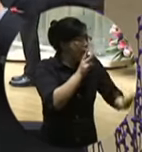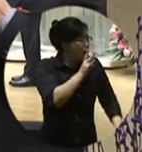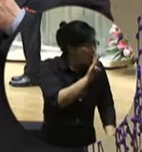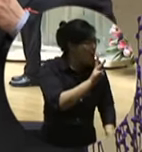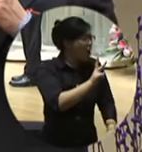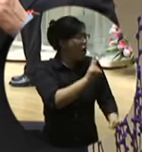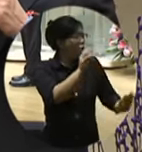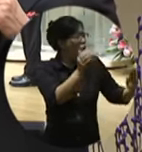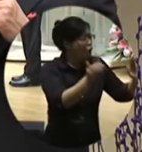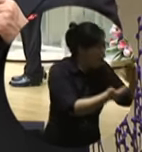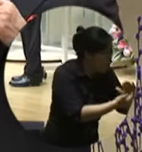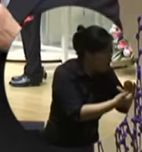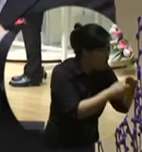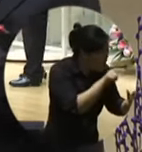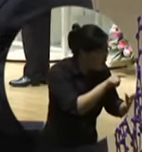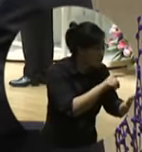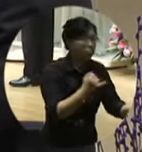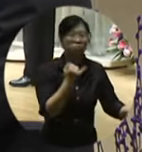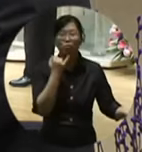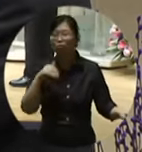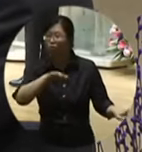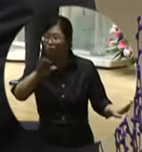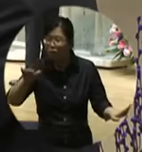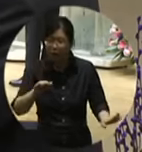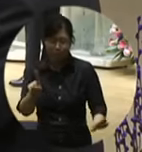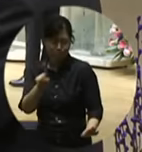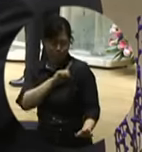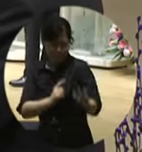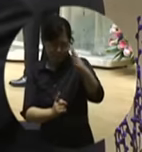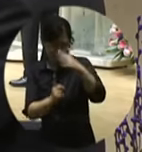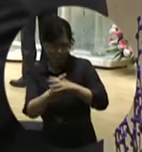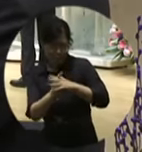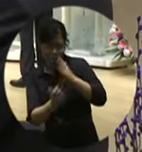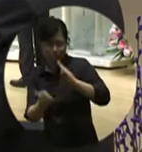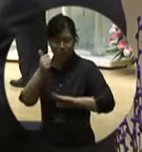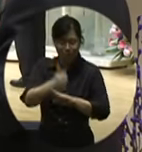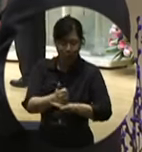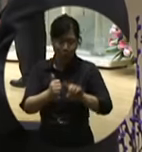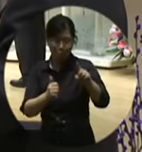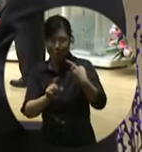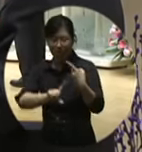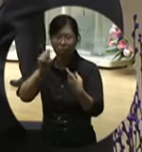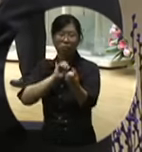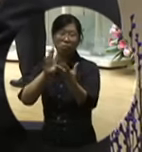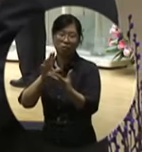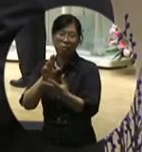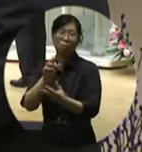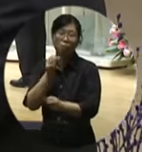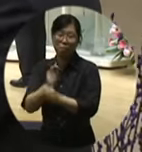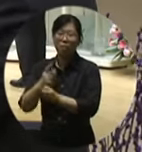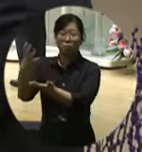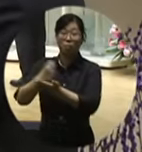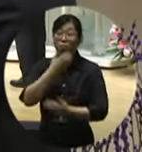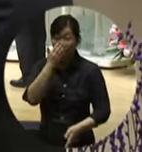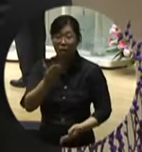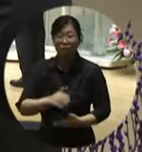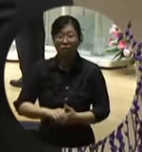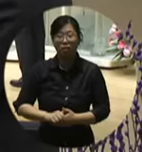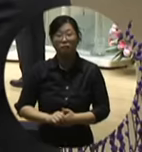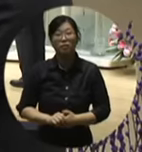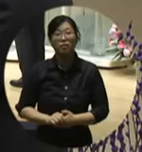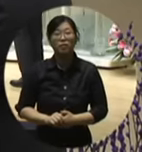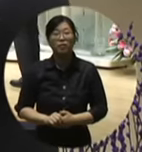서밋의 응답을 주셨어요. So what other people need to work for 100 years, 1000 years to accomplish, God gave us the blessing of summit. 자,